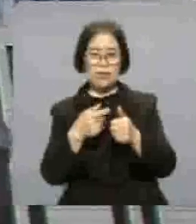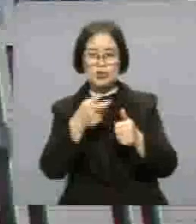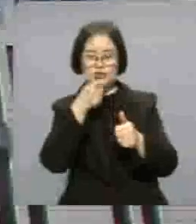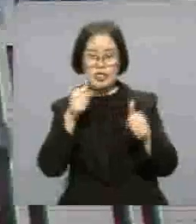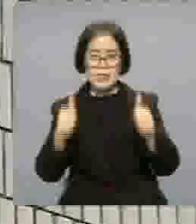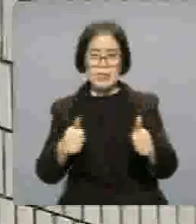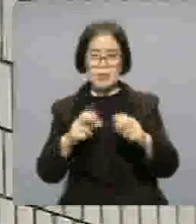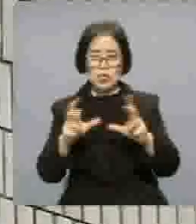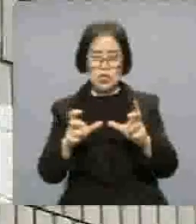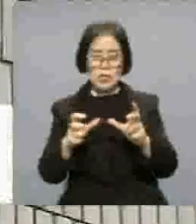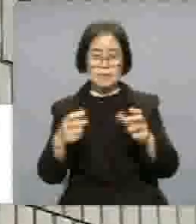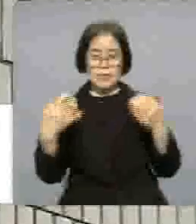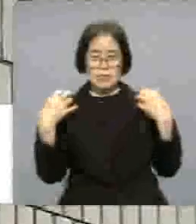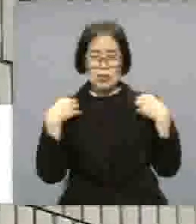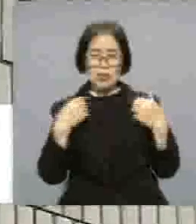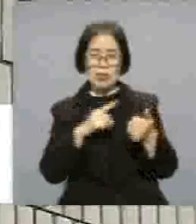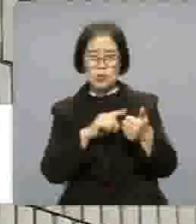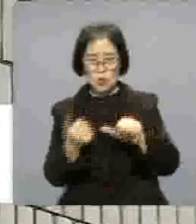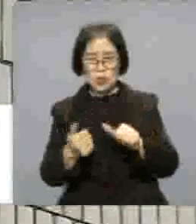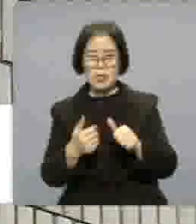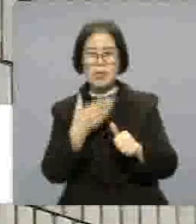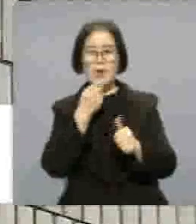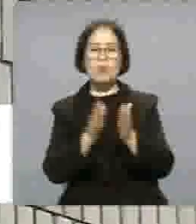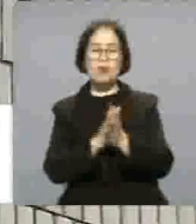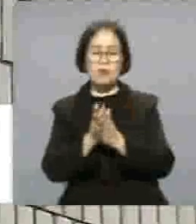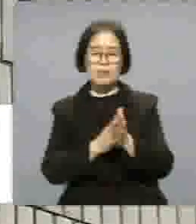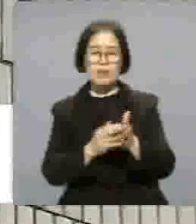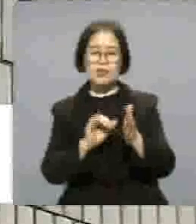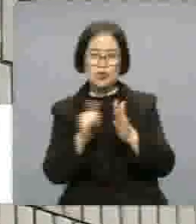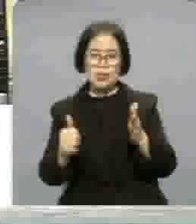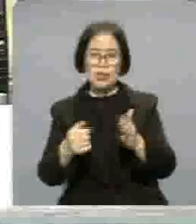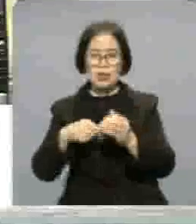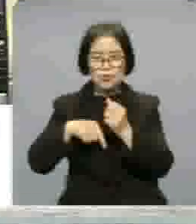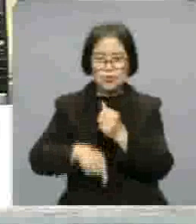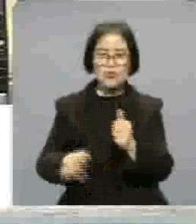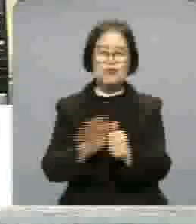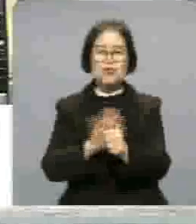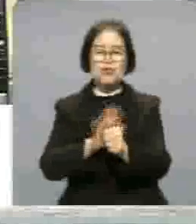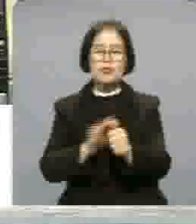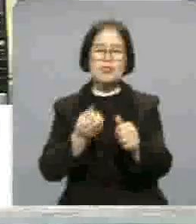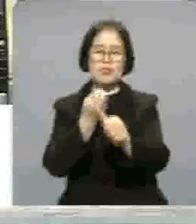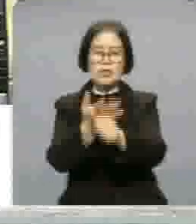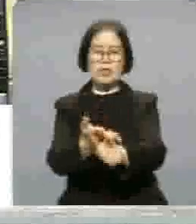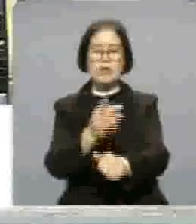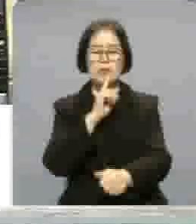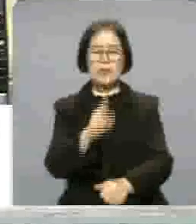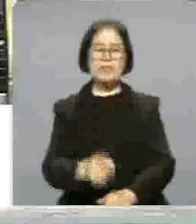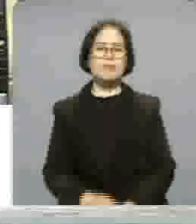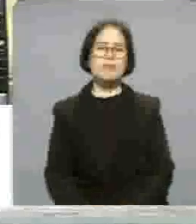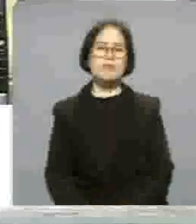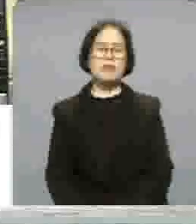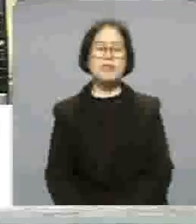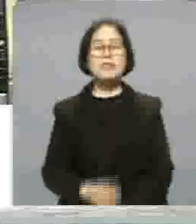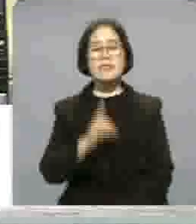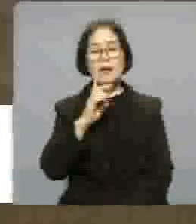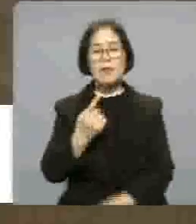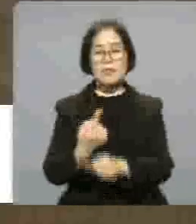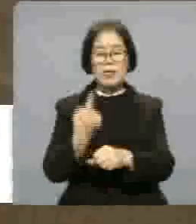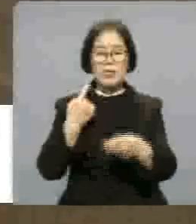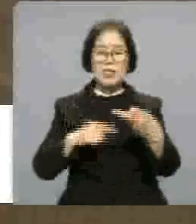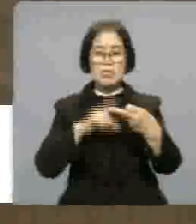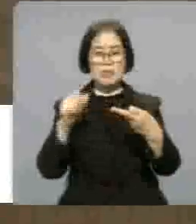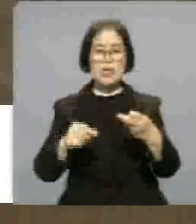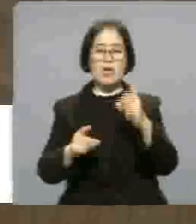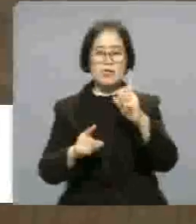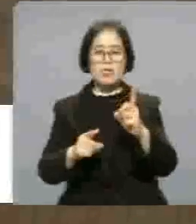수원지검 성남지청은 고인의 명복을 빌며 유족에게도 깊은 위로를 전한다고 밝혔습니다. 다만 지난해 12월